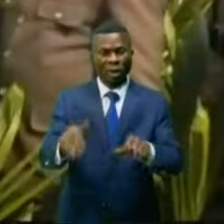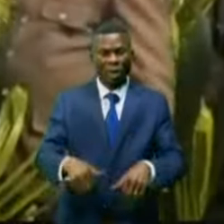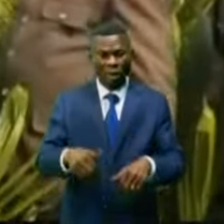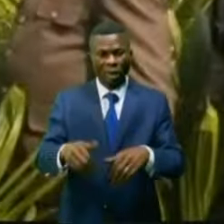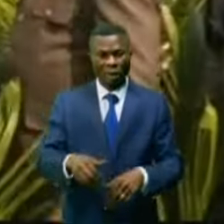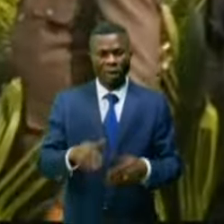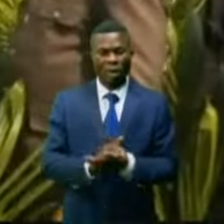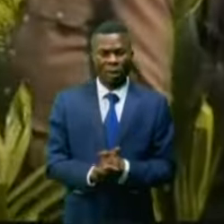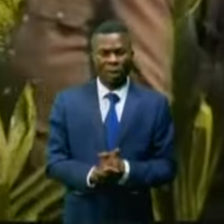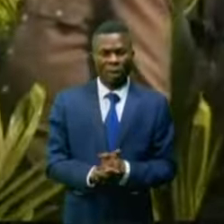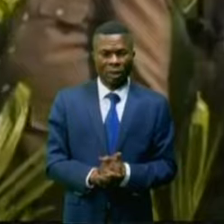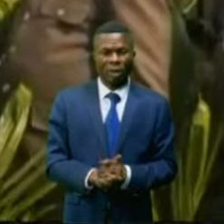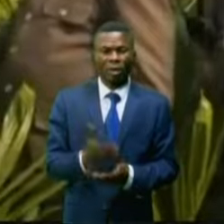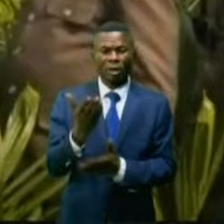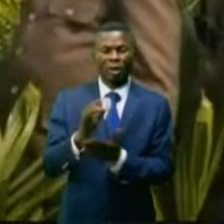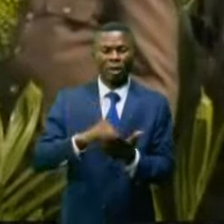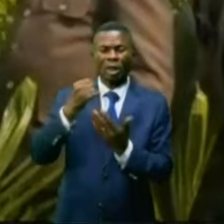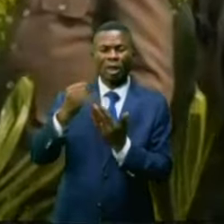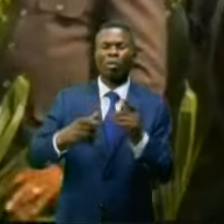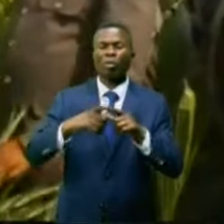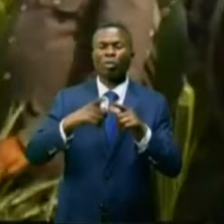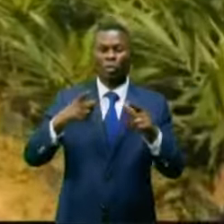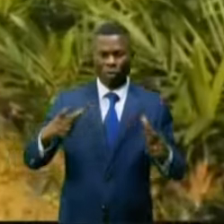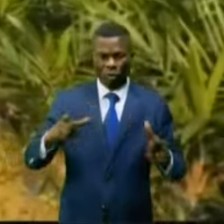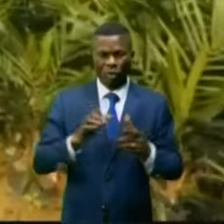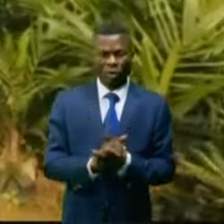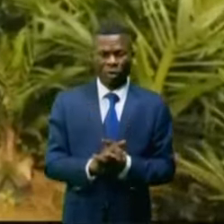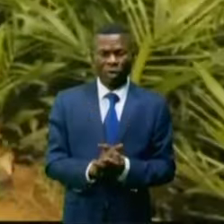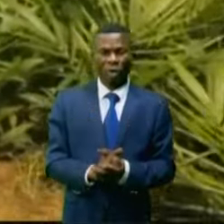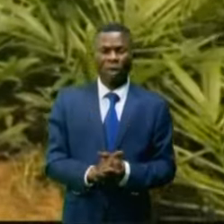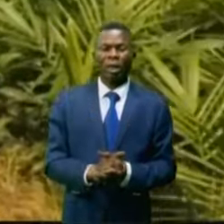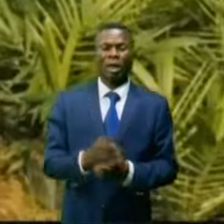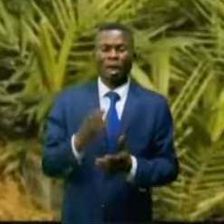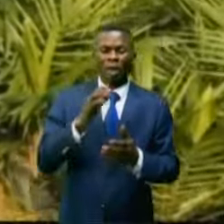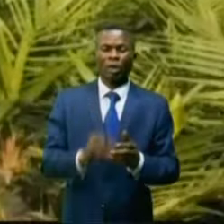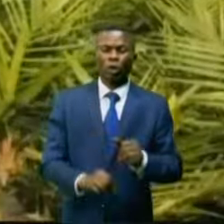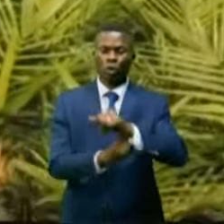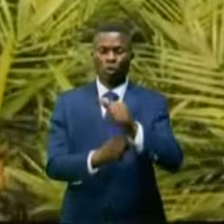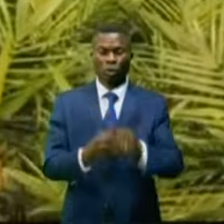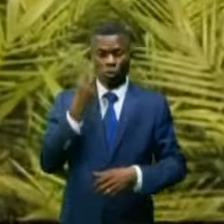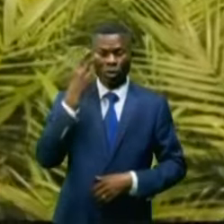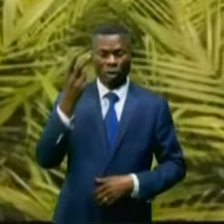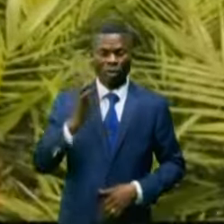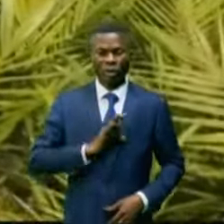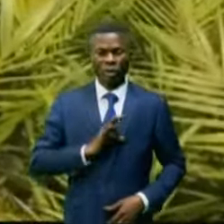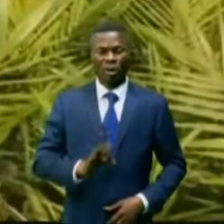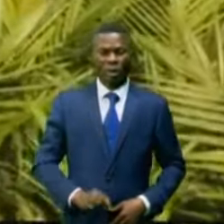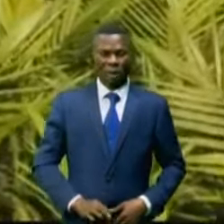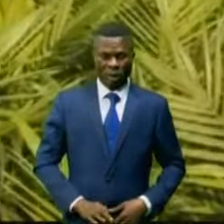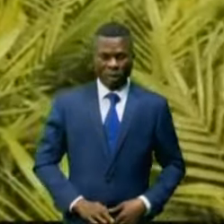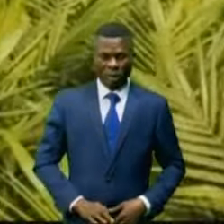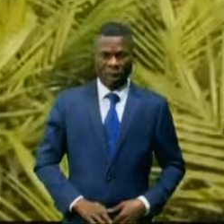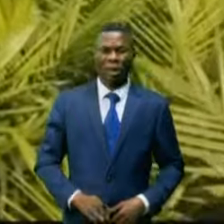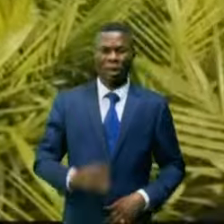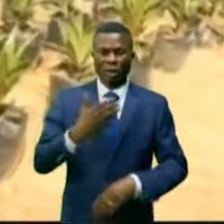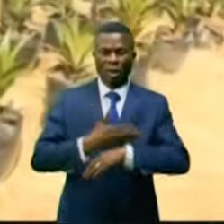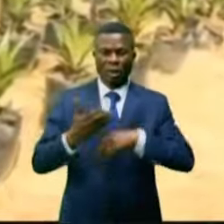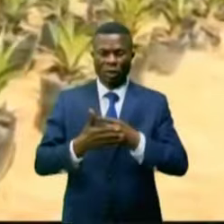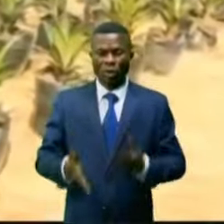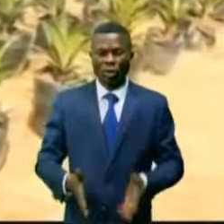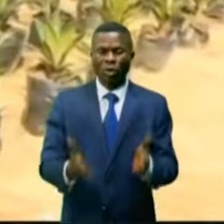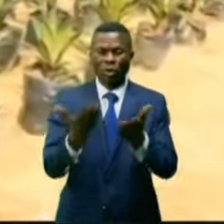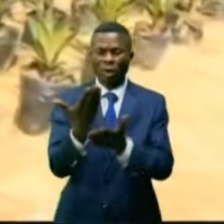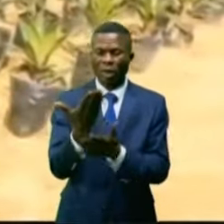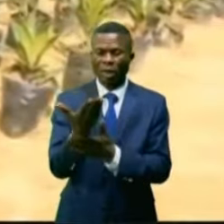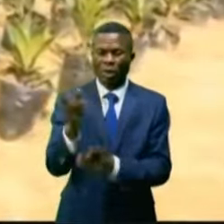par ce projet de grandeur nature qui rentre tout droit dans la vision du chef de l'État. Grégoire Moutiaïli invite la population à la protection